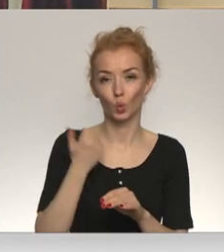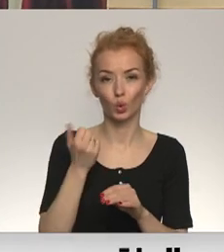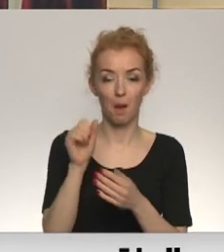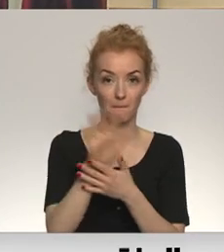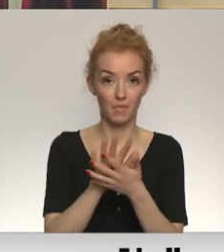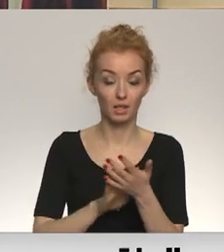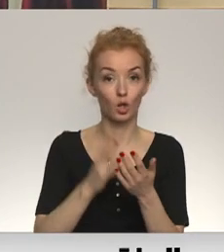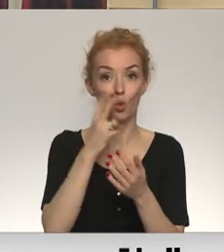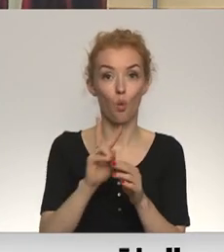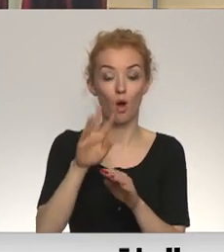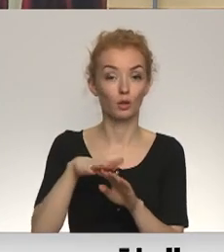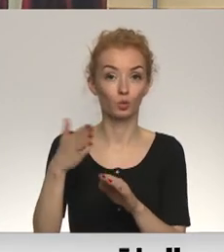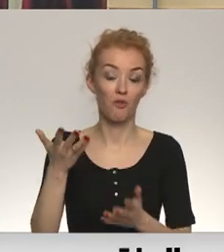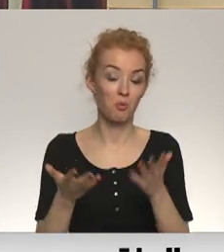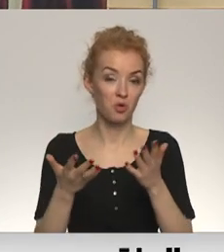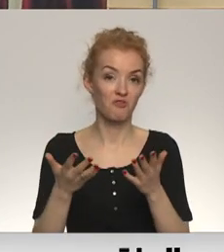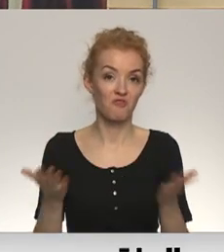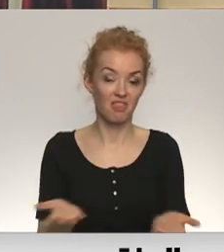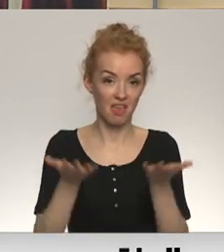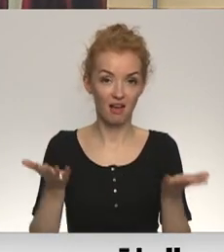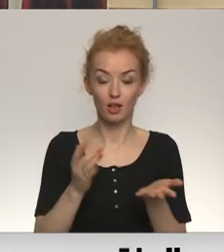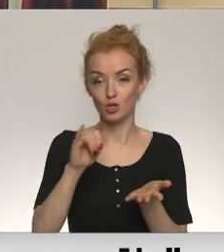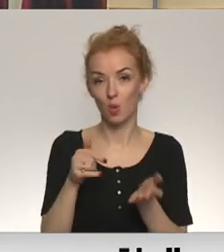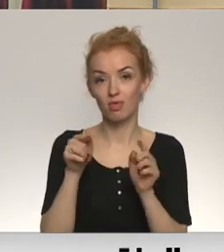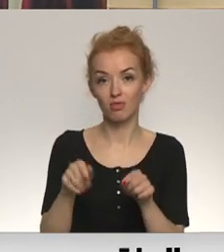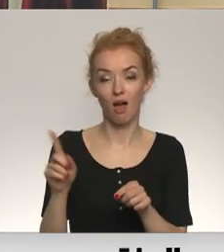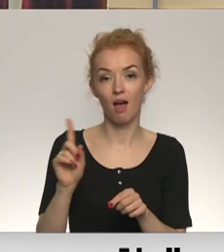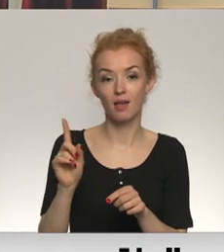otras puses varbūt viegli, jo viņa ir tāda